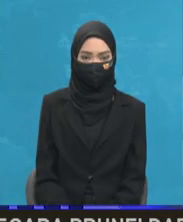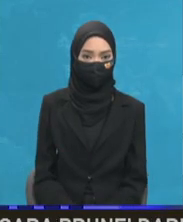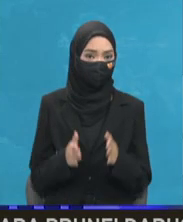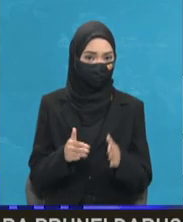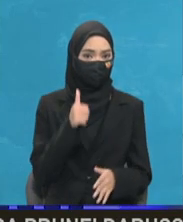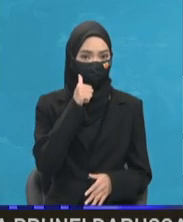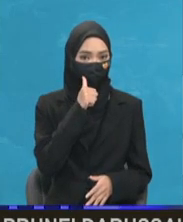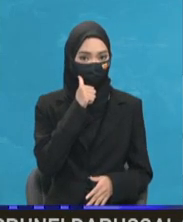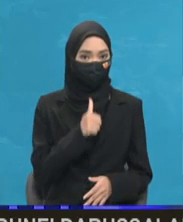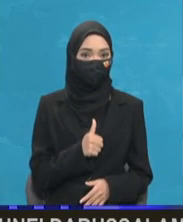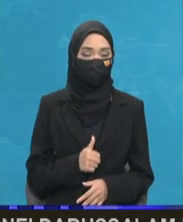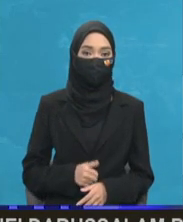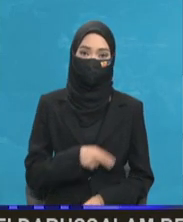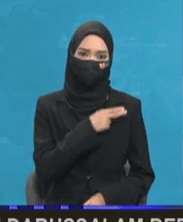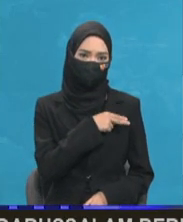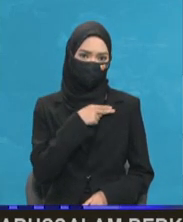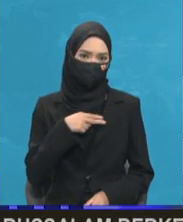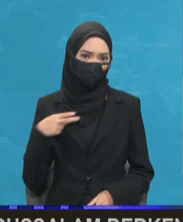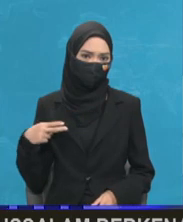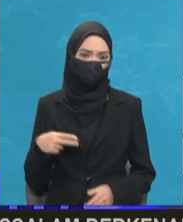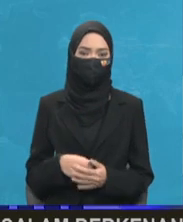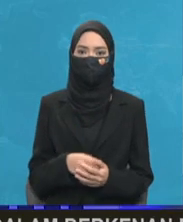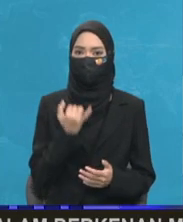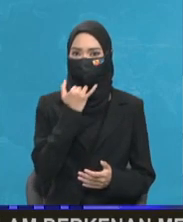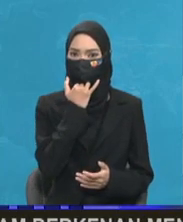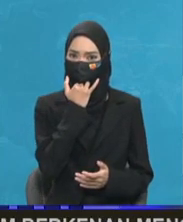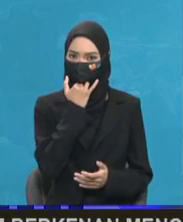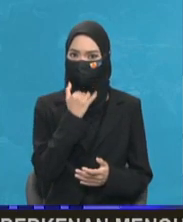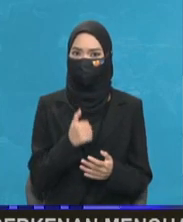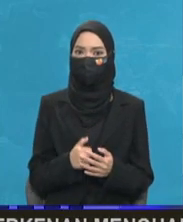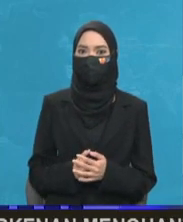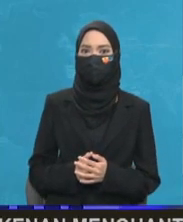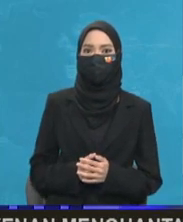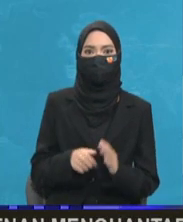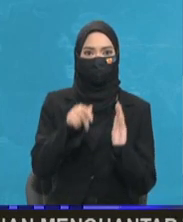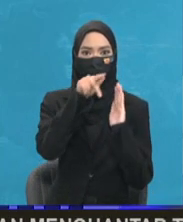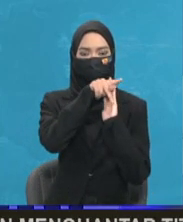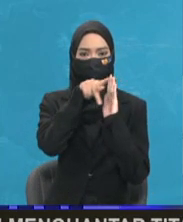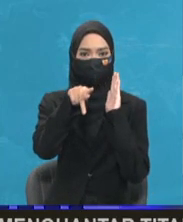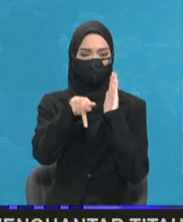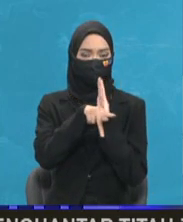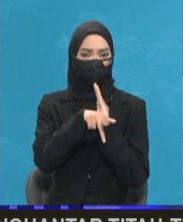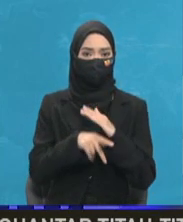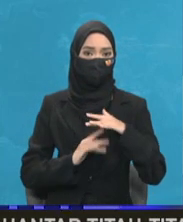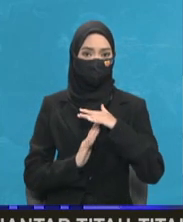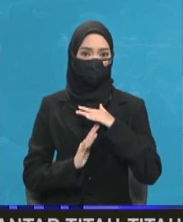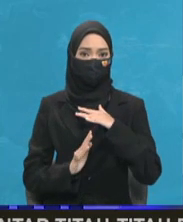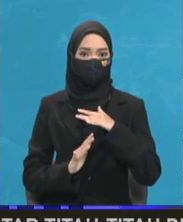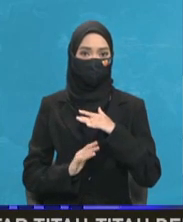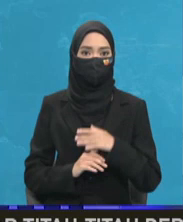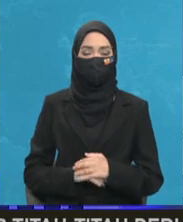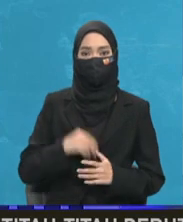Hai seorang perempuan negara-negara di istri dakwah atas kesalahan di bab 15 kol 1 action Crescent pegal setuju